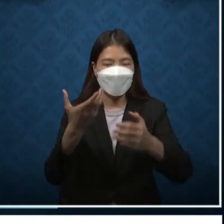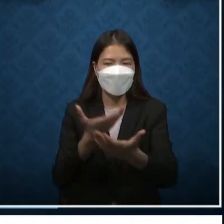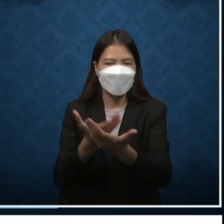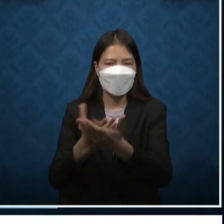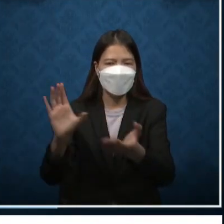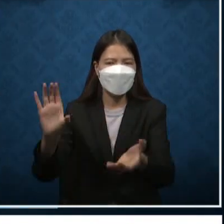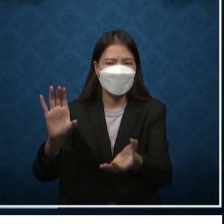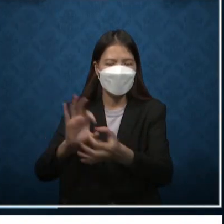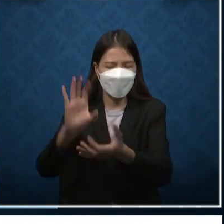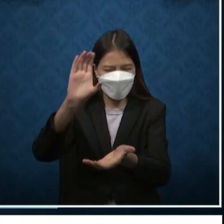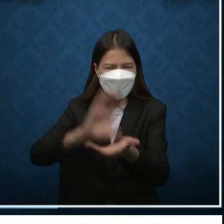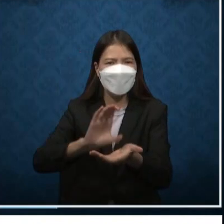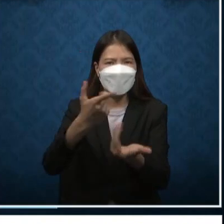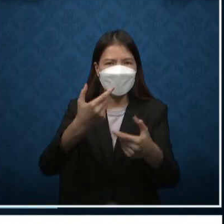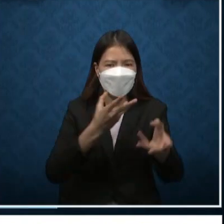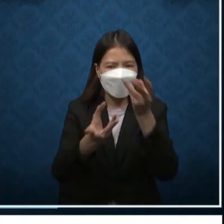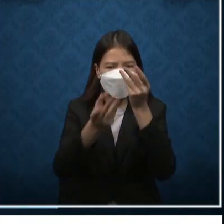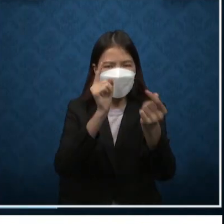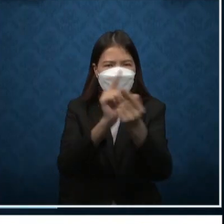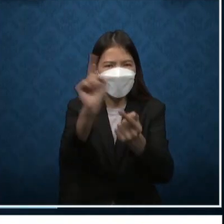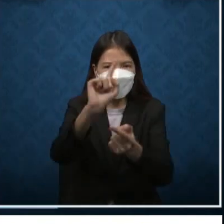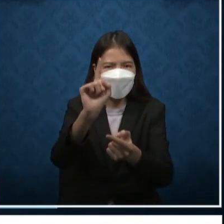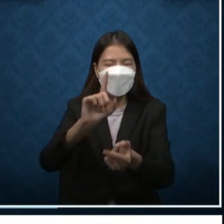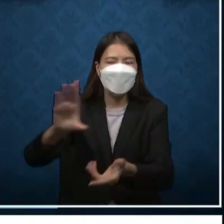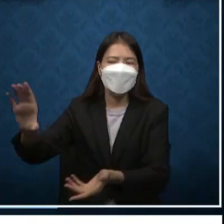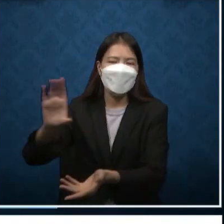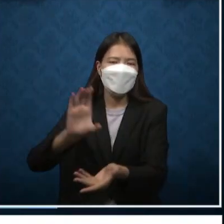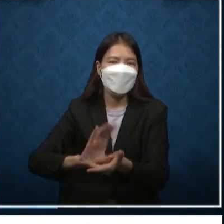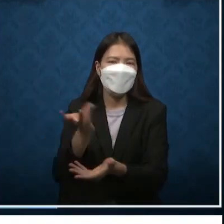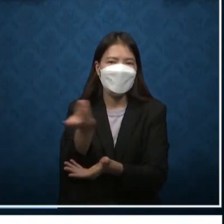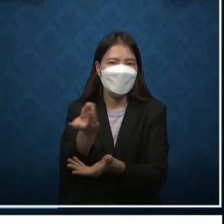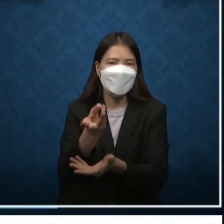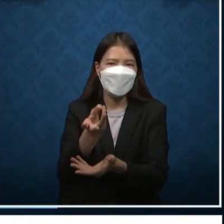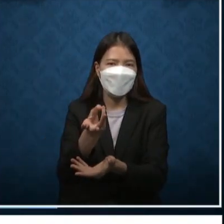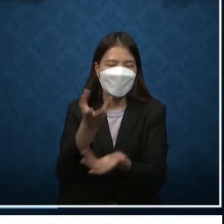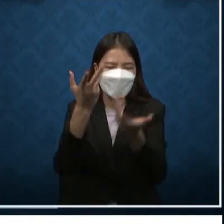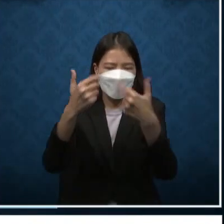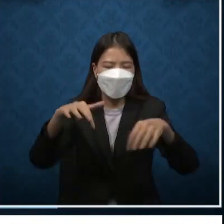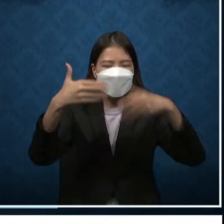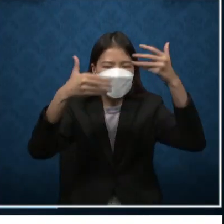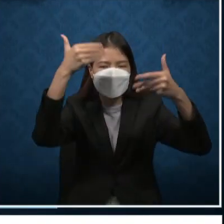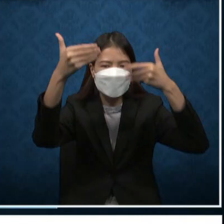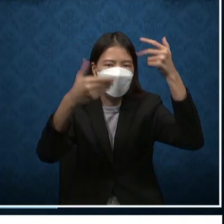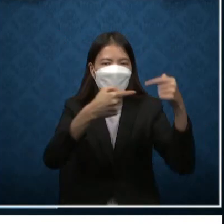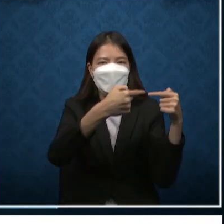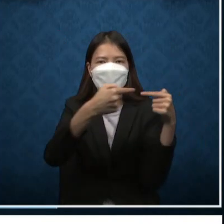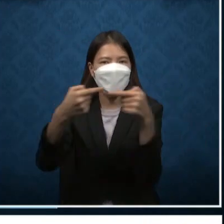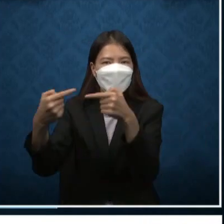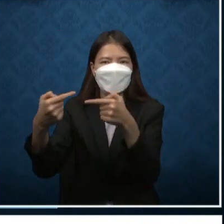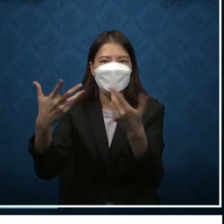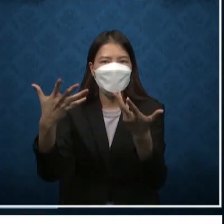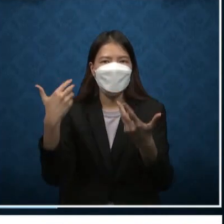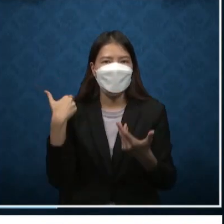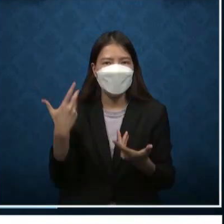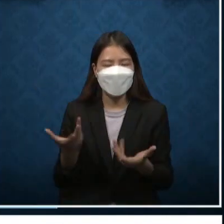จากกศึษาจะบว่าง็ระมาณไม่เพีงพอมจมกัด ทำให้การกัจกจกรมไมต่อเนื่อง ได้รับง็ประมาณ